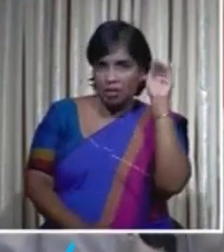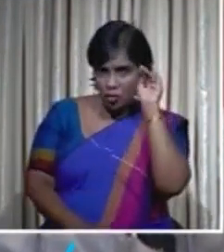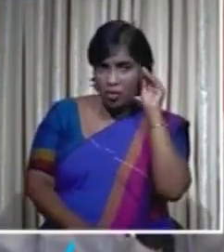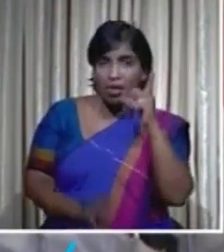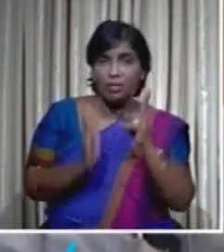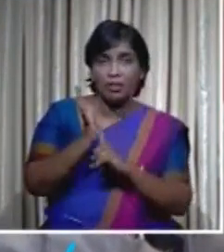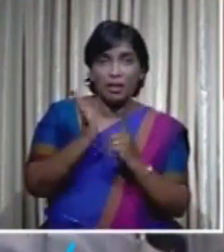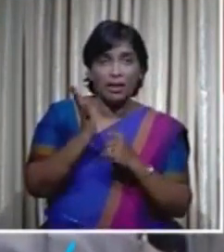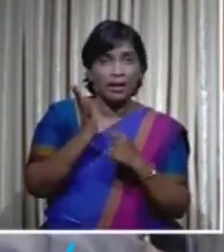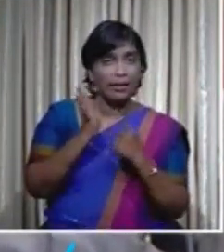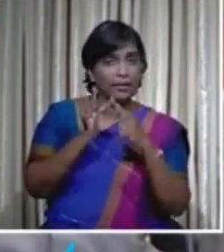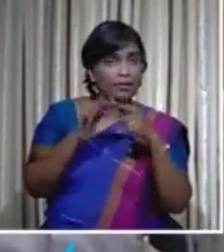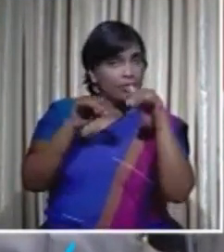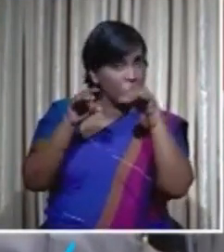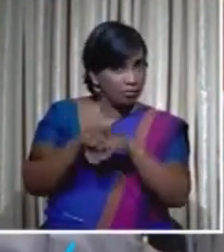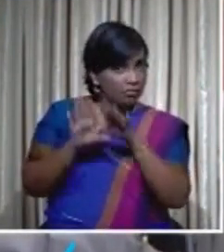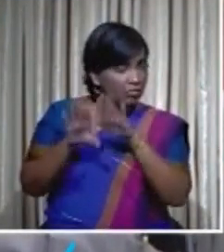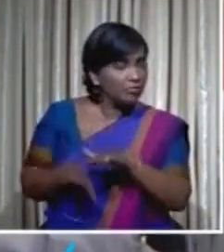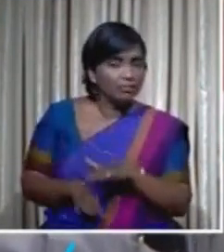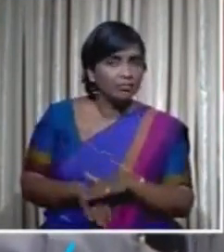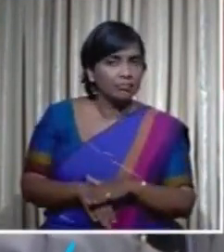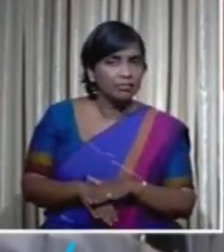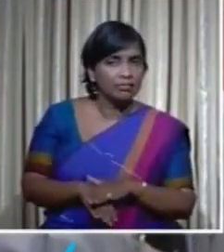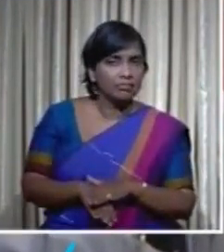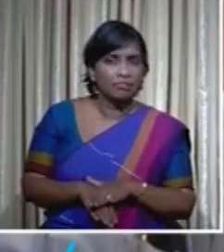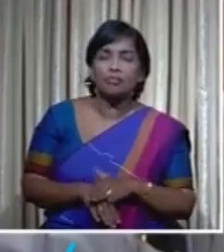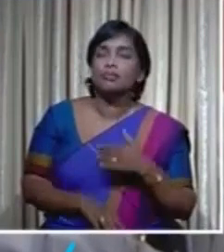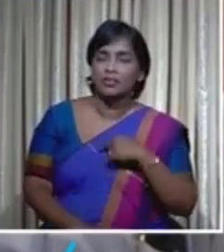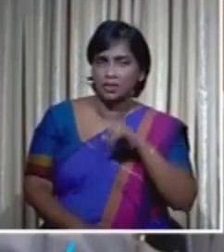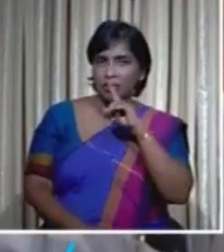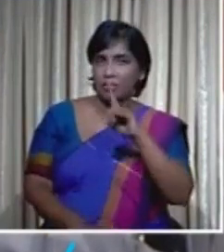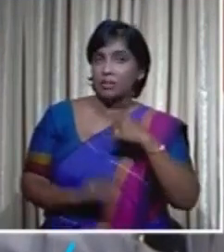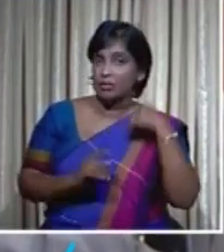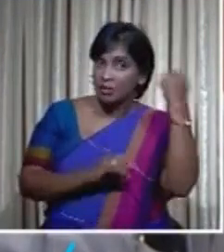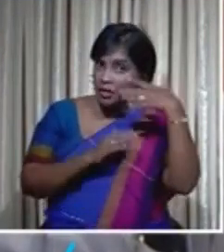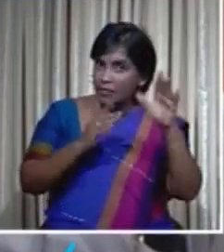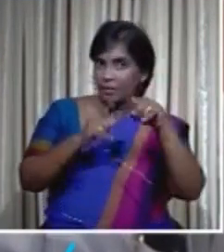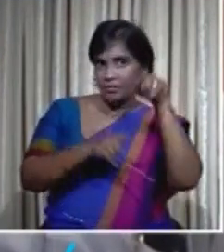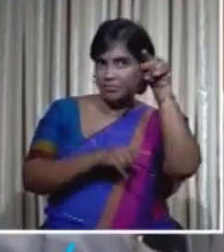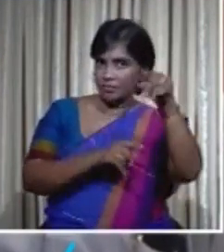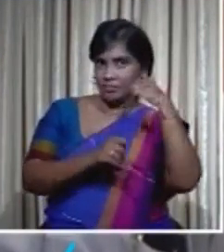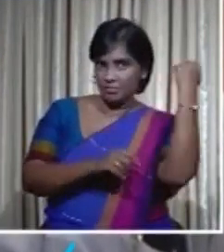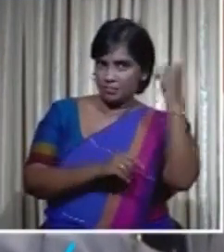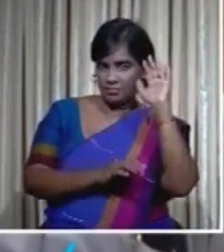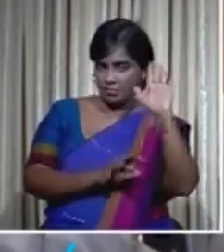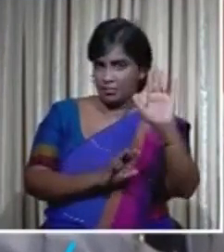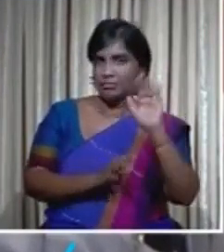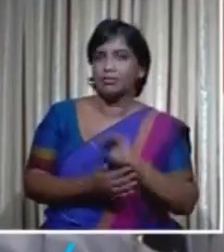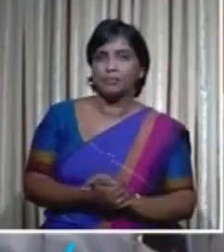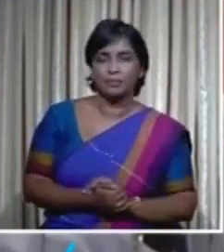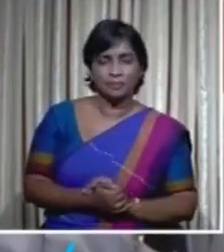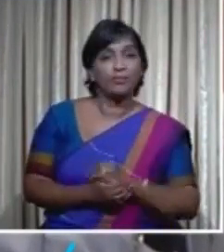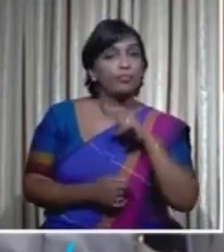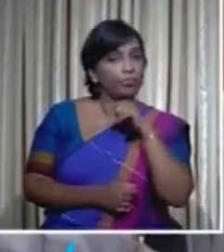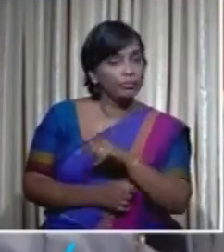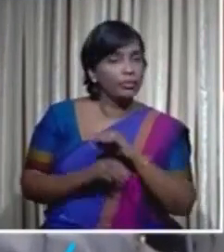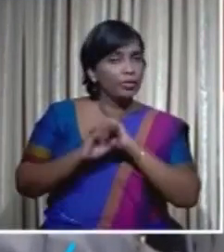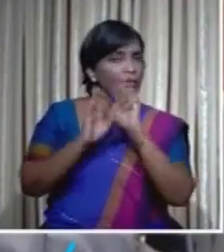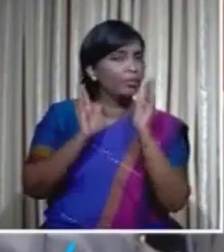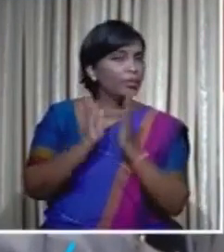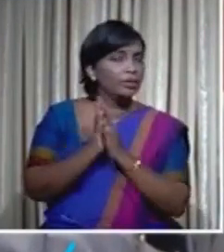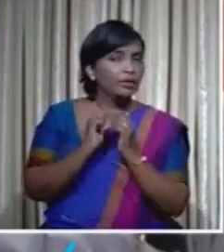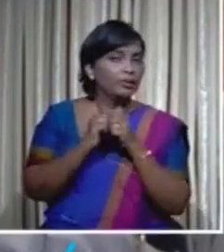ஆகவே நீங்கள் கொஞ்சம் போறோம், அமைதியா இருக்கும், நாங்க பேசினா நீங்க பேசுவோம். ஆகவே இவ்வளவு விடயங்களும் நடந்த இந்த நாட்டிலே நீங்கள் இப்பொழுது